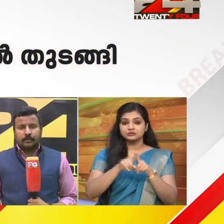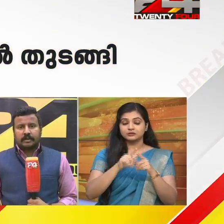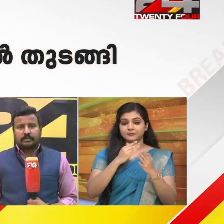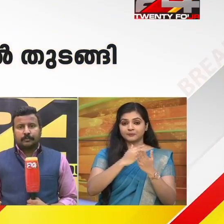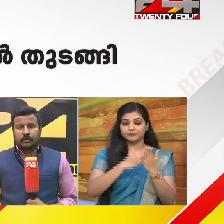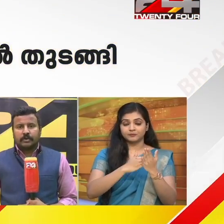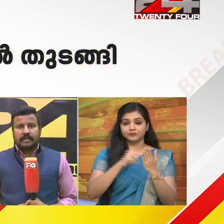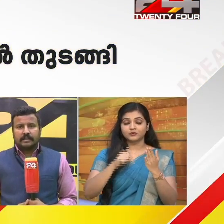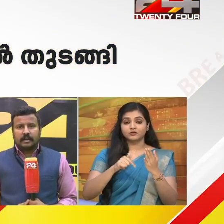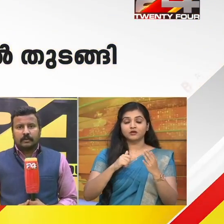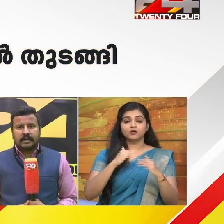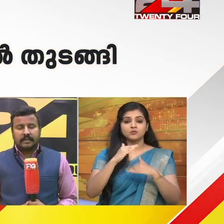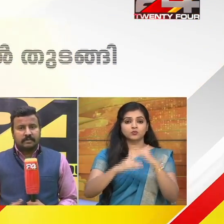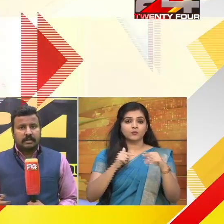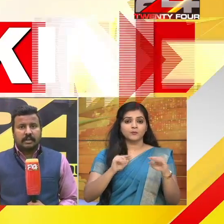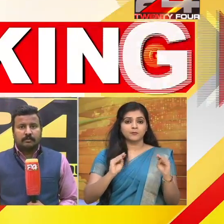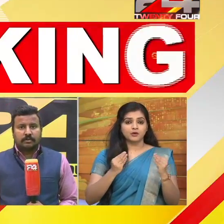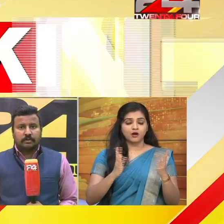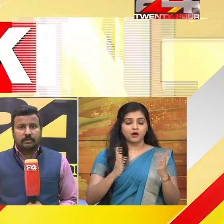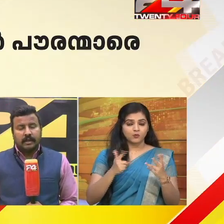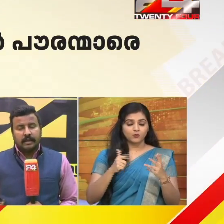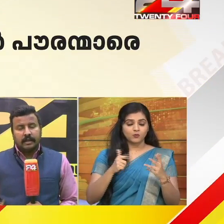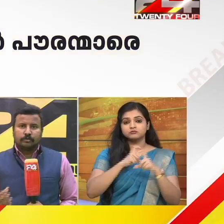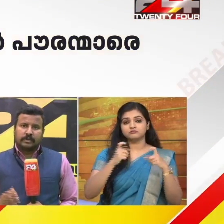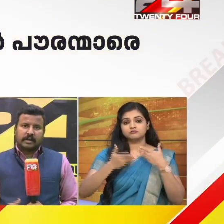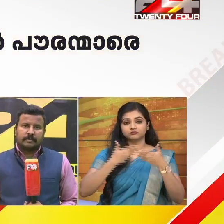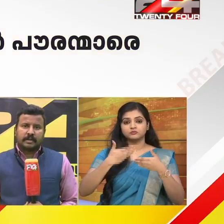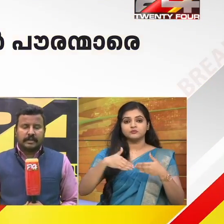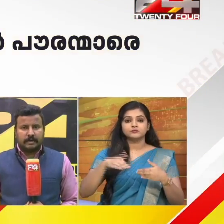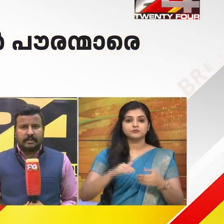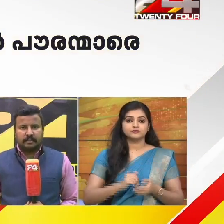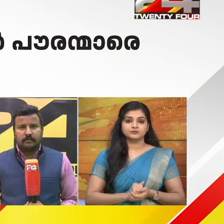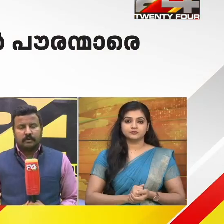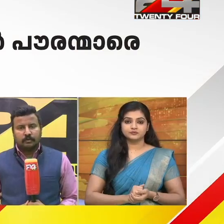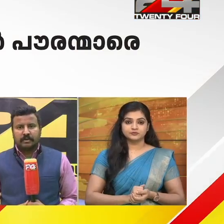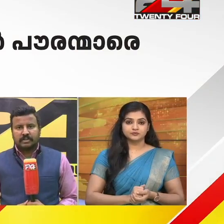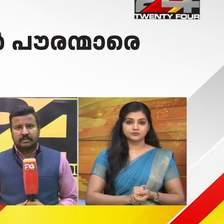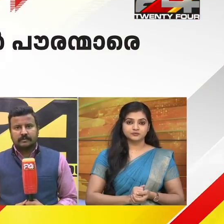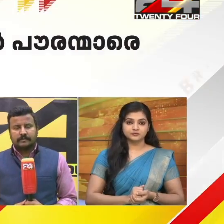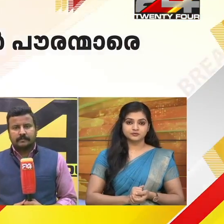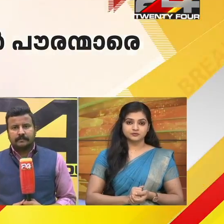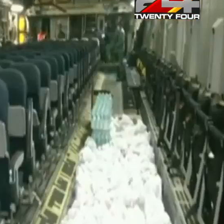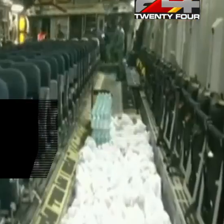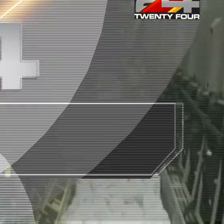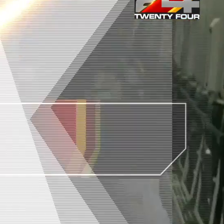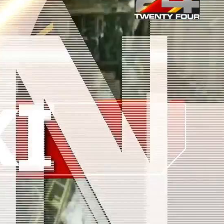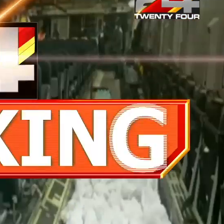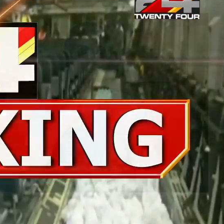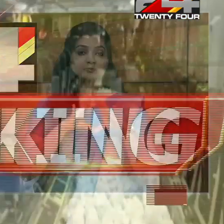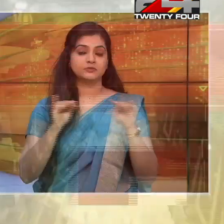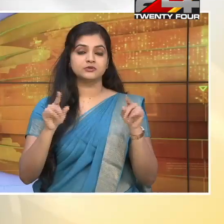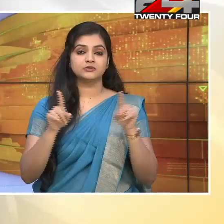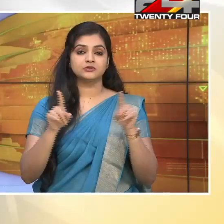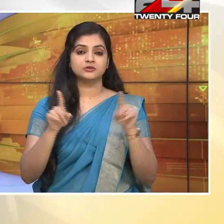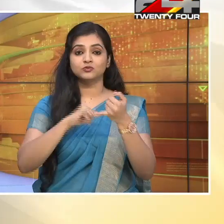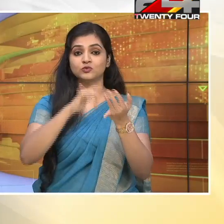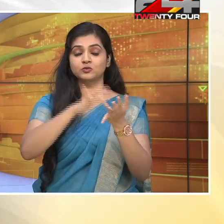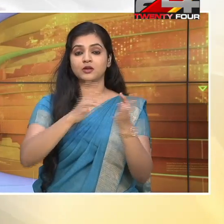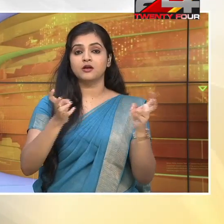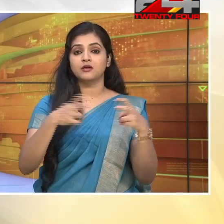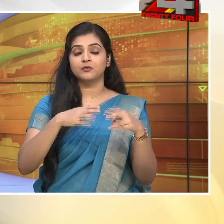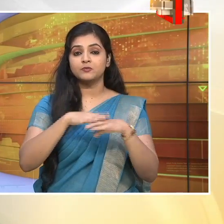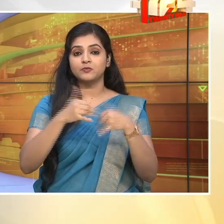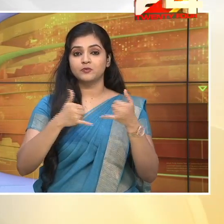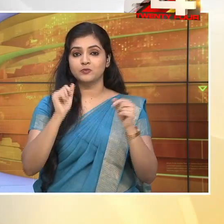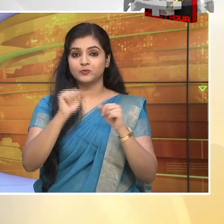ഇപ്പോൾ നടക്കുന്ന പുരോഗതി എന്താണെന്നുള്ള കാര്യം വിശദീകരിക്കുമോ എന്നതും കൂടി ഏറ്റവും നിർണായകമായ കാര്യമായിരിക്കും. ഉന്മേഷ്, ആശ്വാസകരമായ വാർത്തയാണ്. സുമിൽ കുടുങ്ങിക്കിടന്ന ഇന്ത്യക്കാരെ